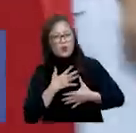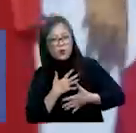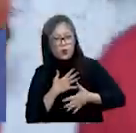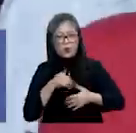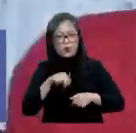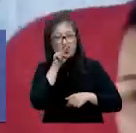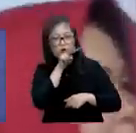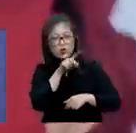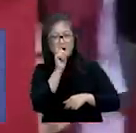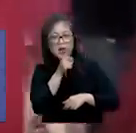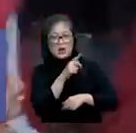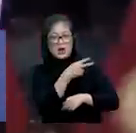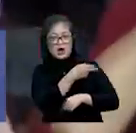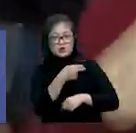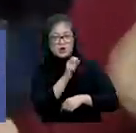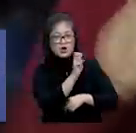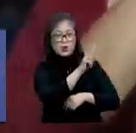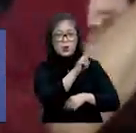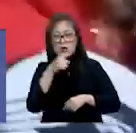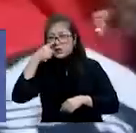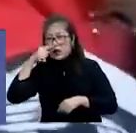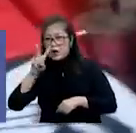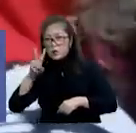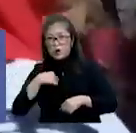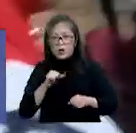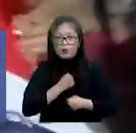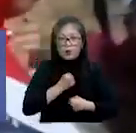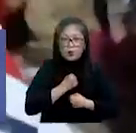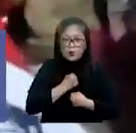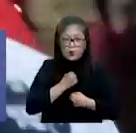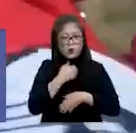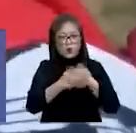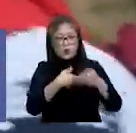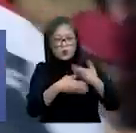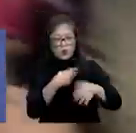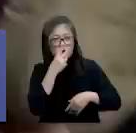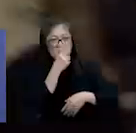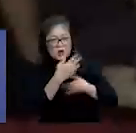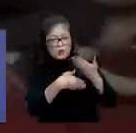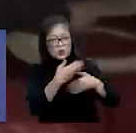dilanjutkan ke babak tambahan waktu hingga berakhirnya pertandingan yang berjalan dengan alot dan panas